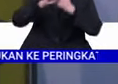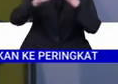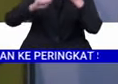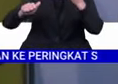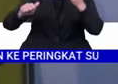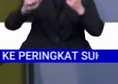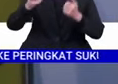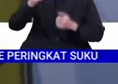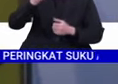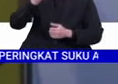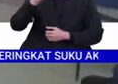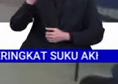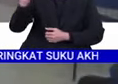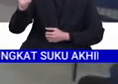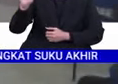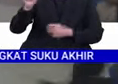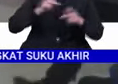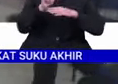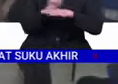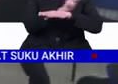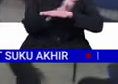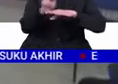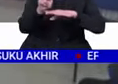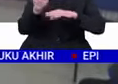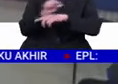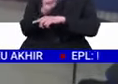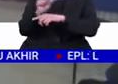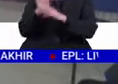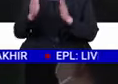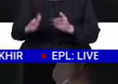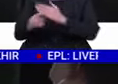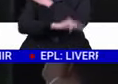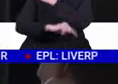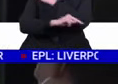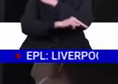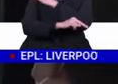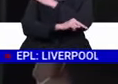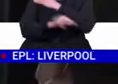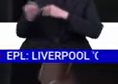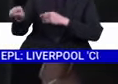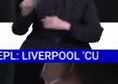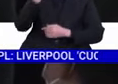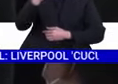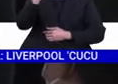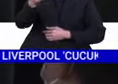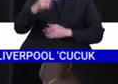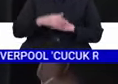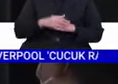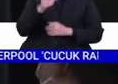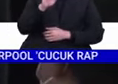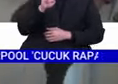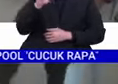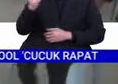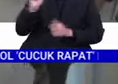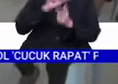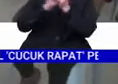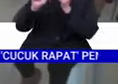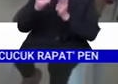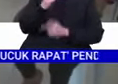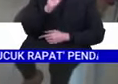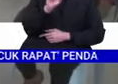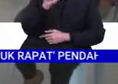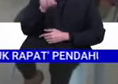Hale wafel koperasi usaha dan hal-hal pengguna Negeri jatuhnya singa berkata telah meluluskan peruntukan